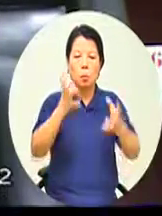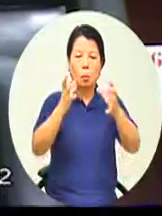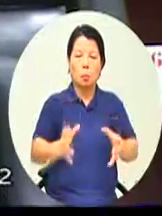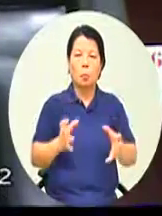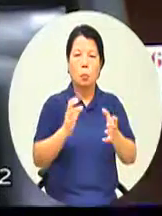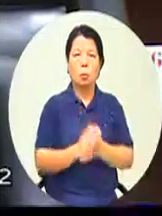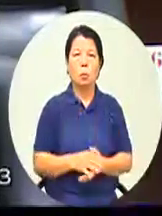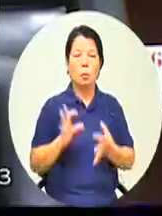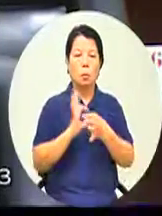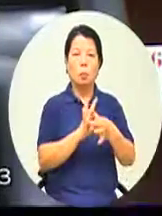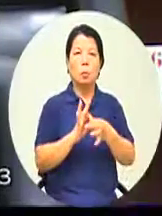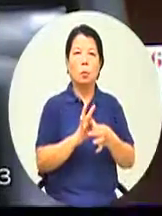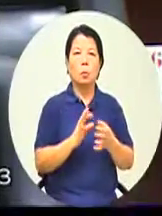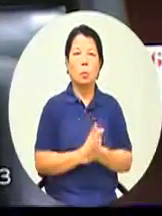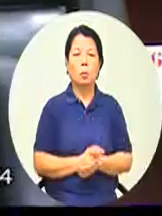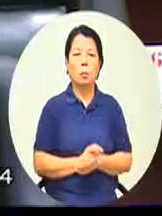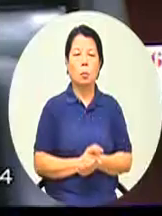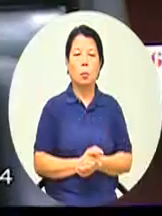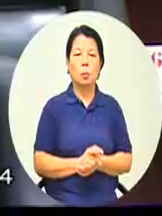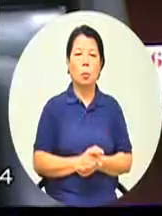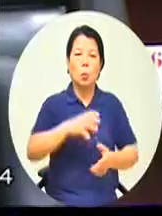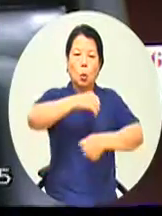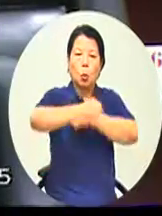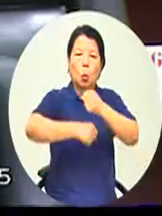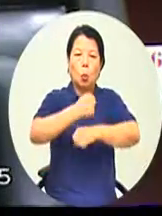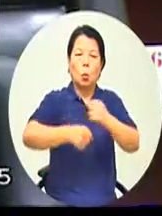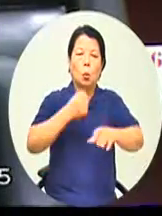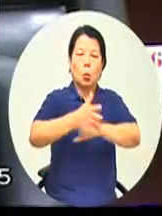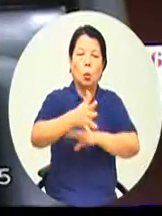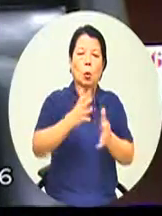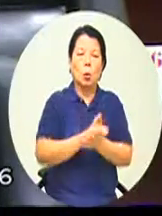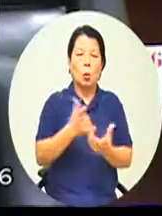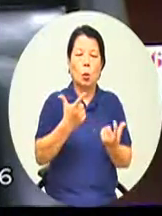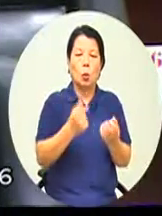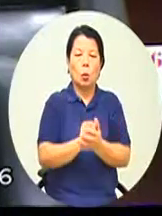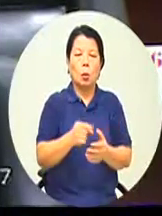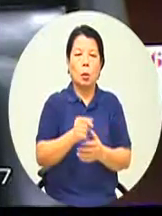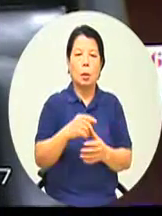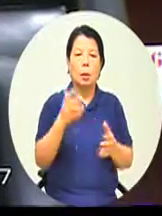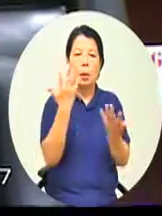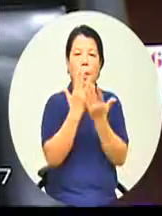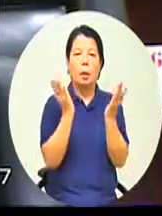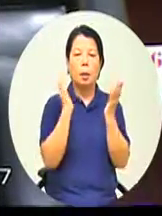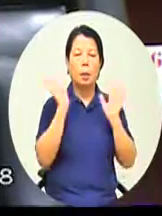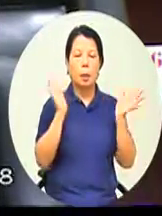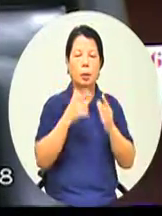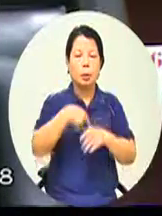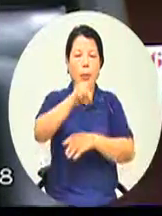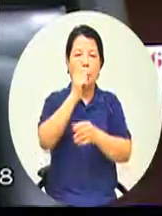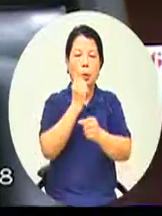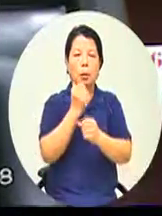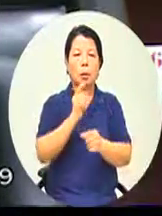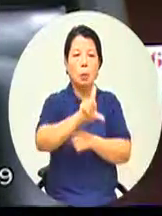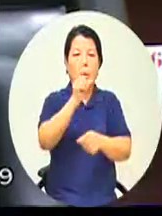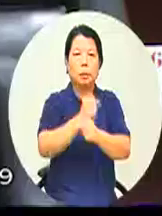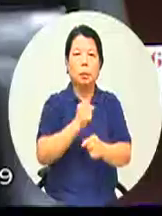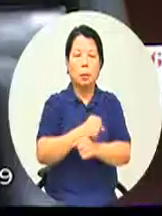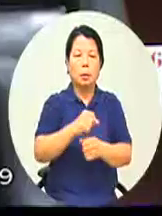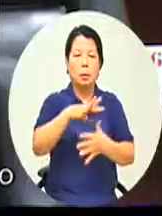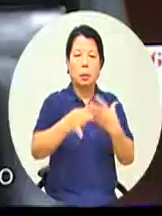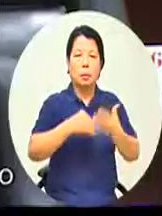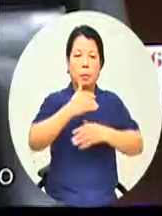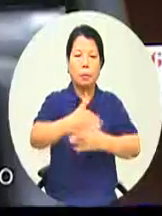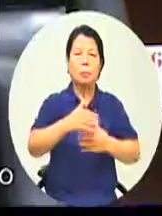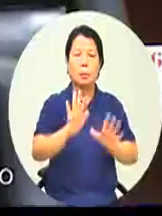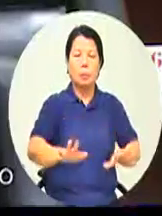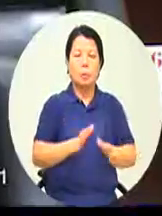些有关这个过动儿，就是 ADHD 孩子上课的这个相关的课程。那我们就发现一件事情，就